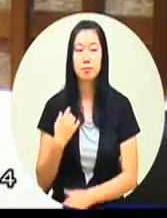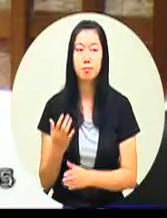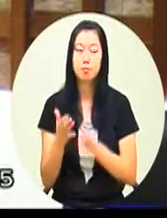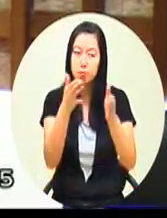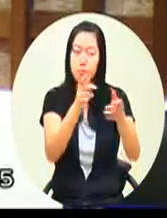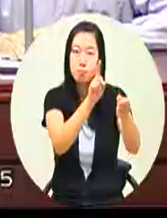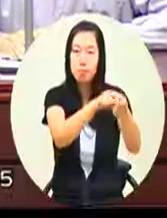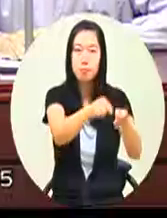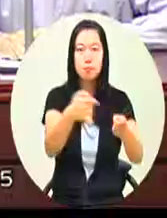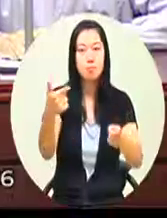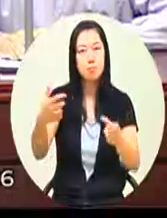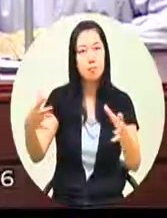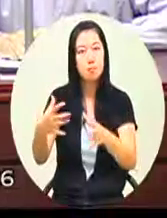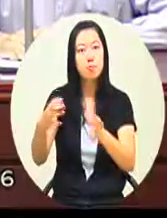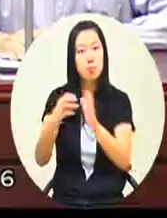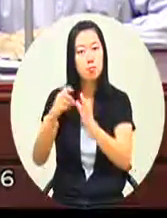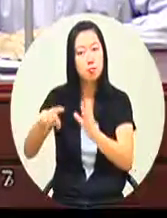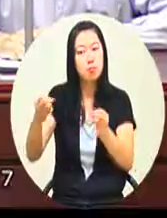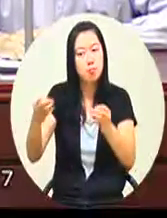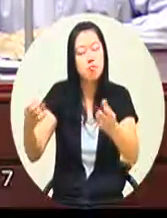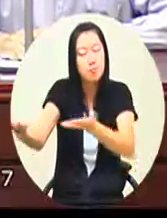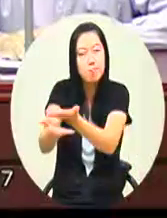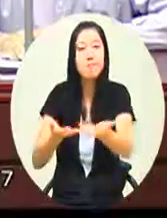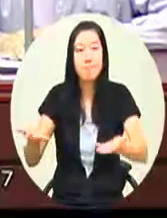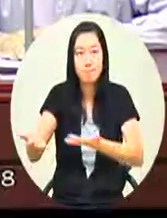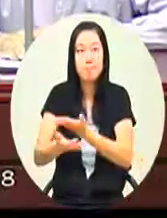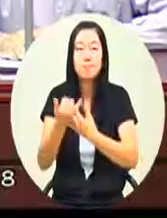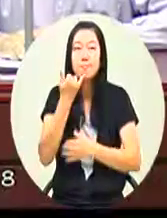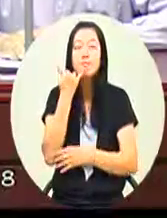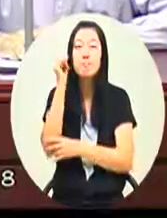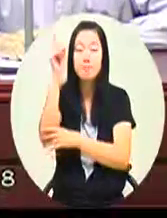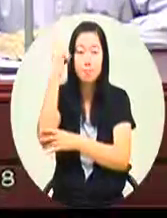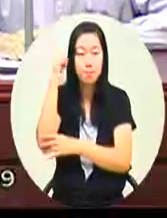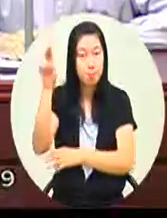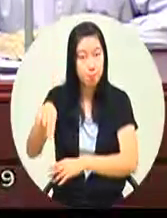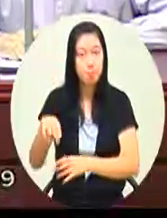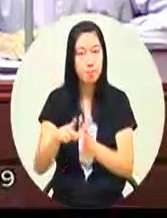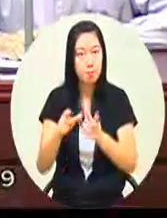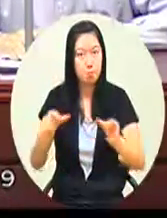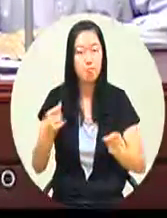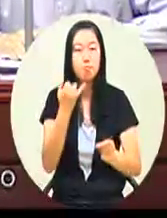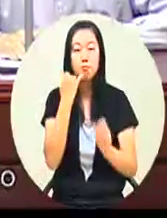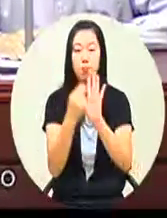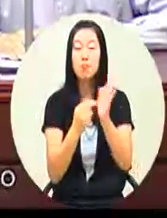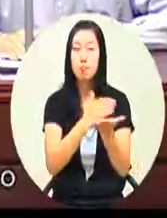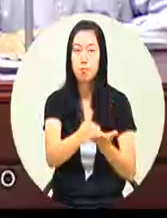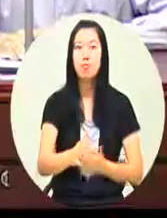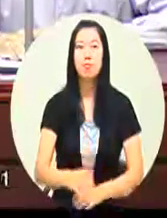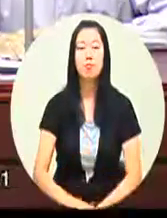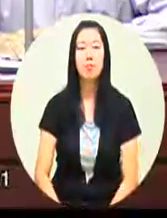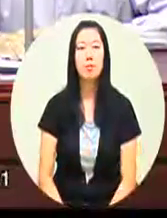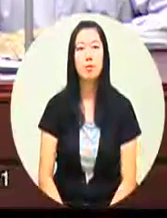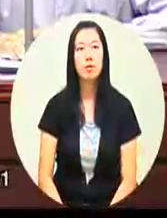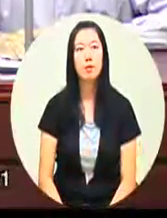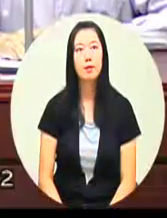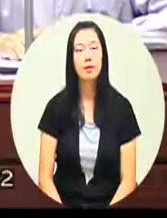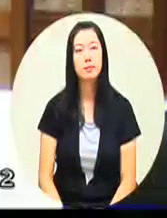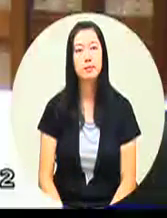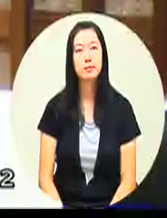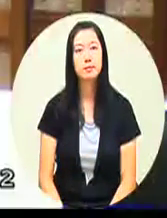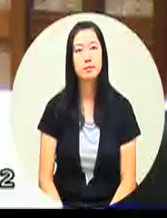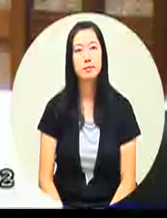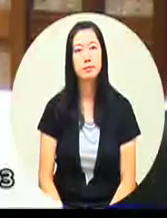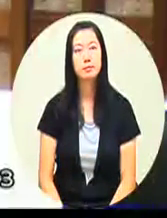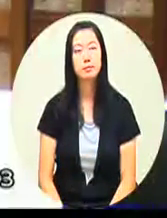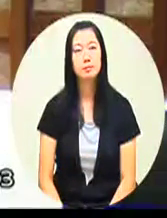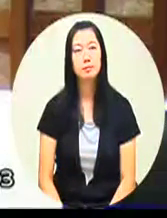阮来甲六合局沟通，因为这部分安尼较有法度解决迄个长期以来饮水的问题。 好啦，安尼你安尼回答啦